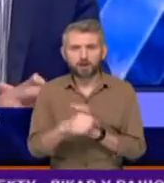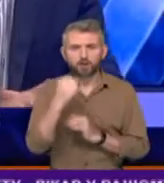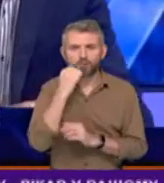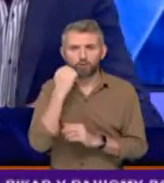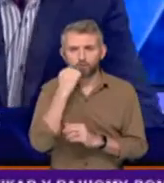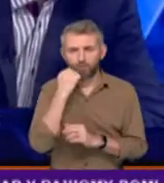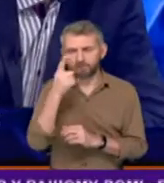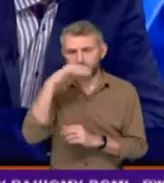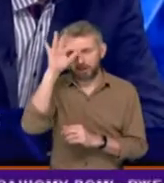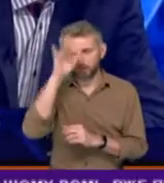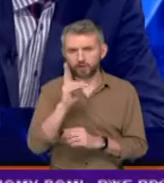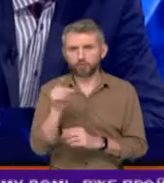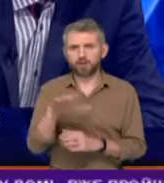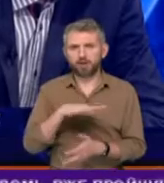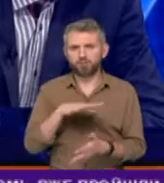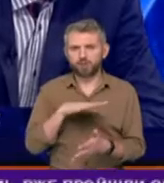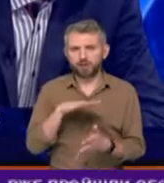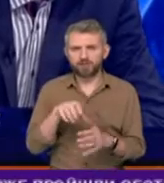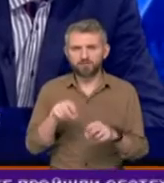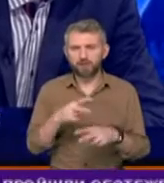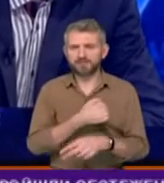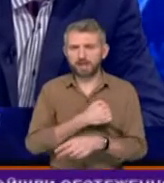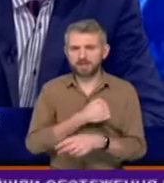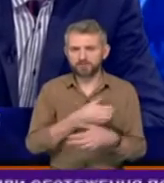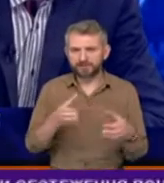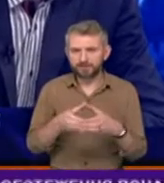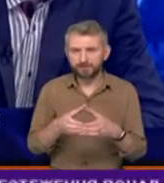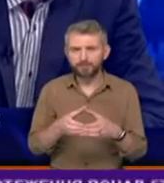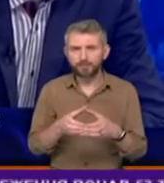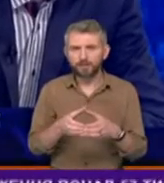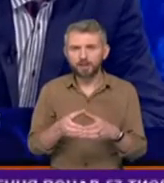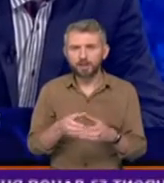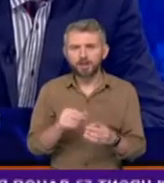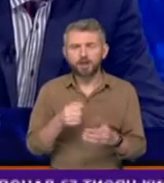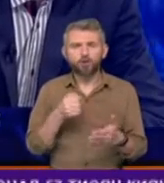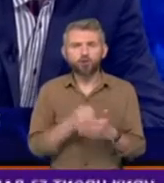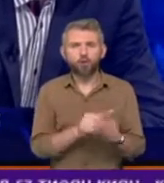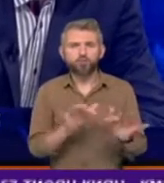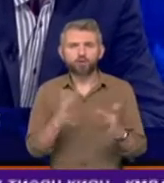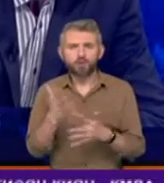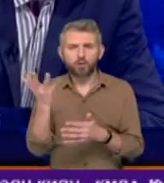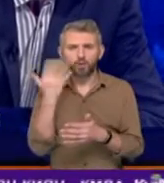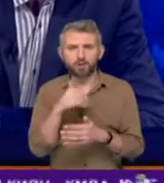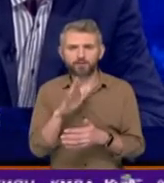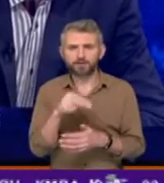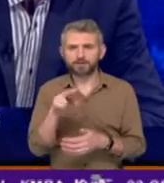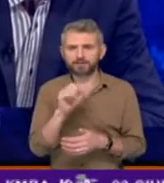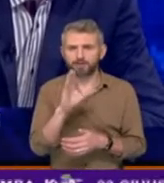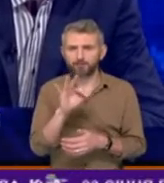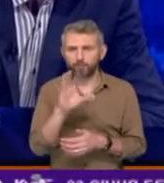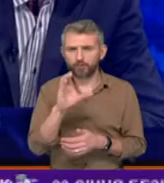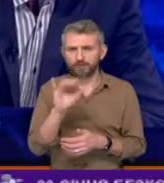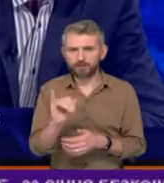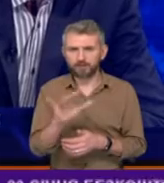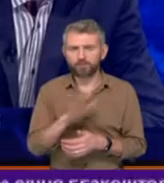московські беркутовці, які там були, спецназівці, якраз до подій, коли в Давосі